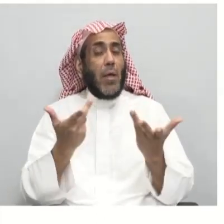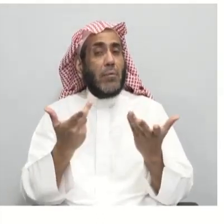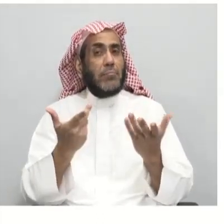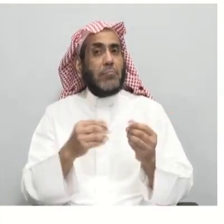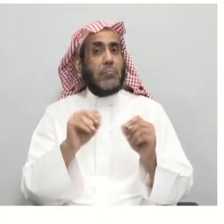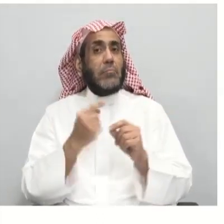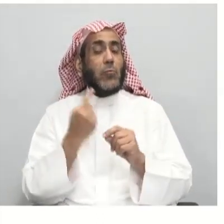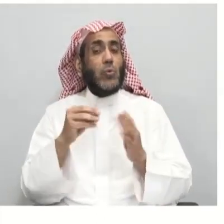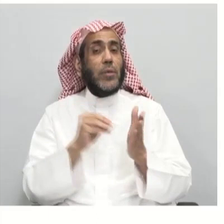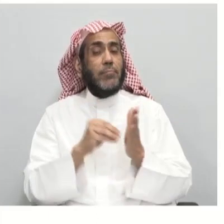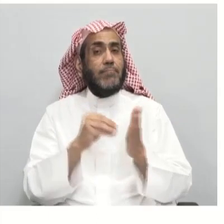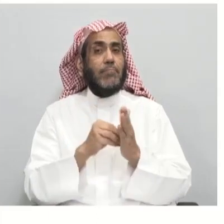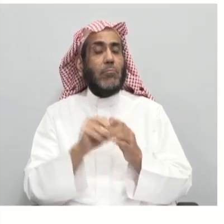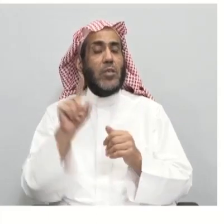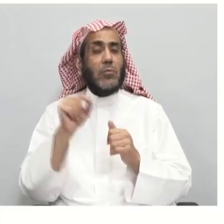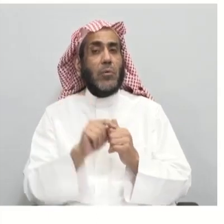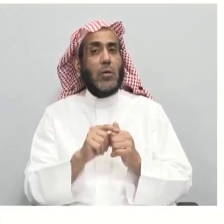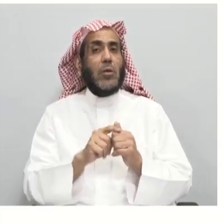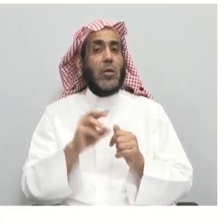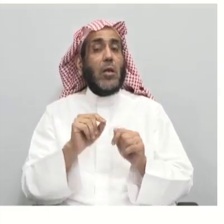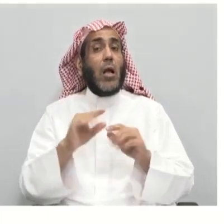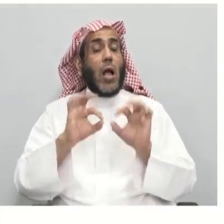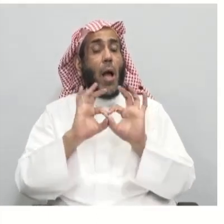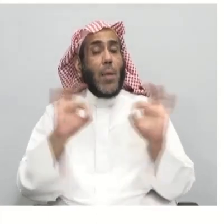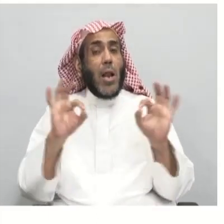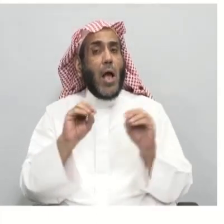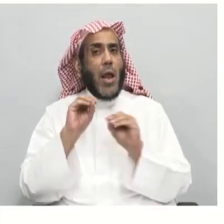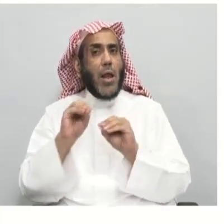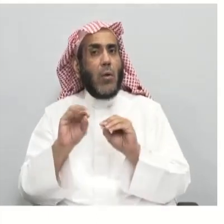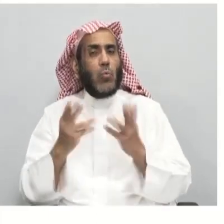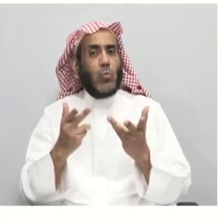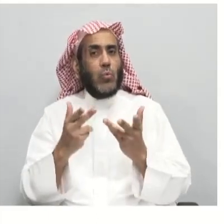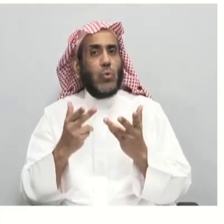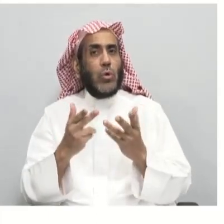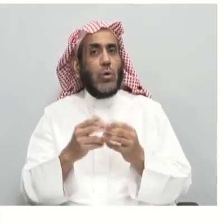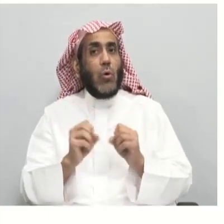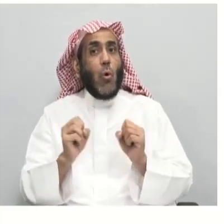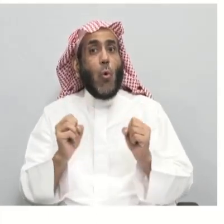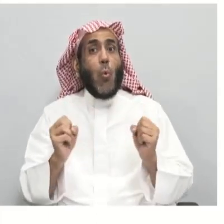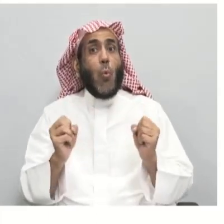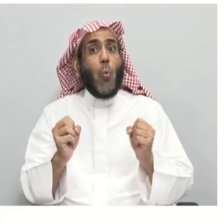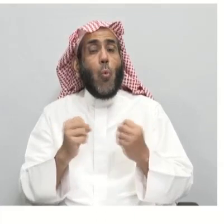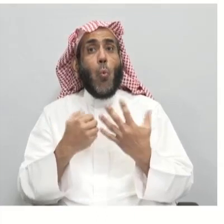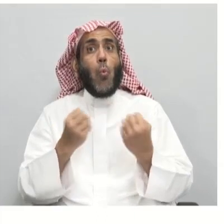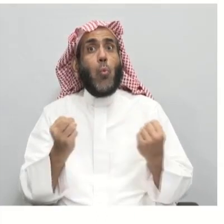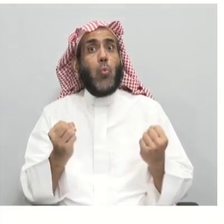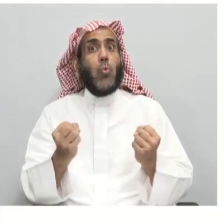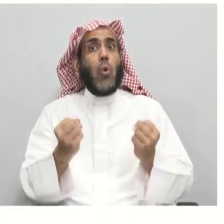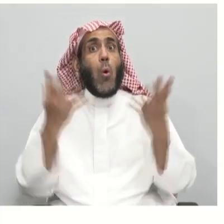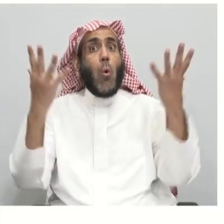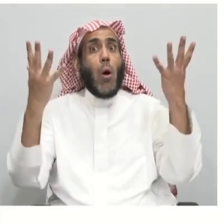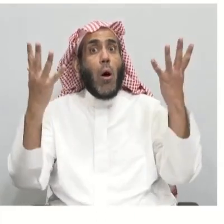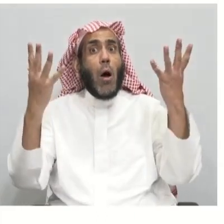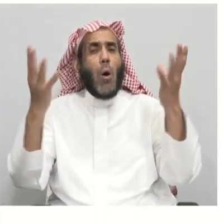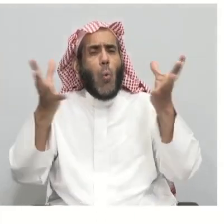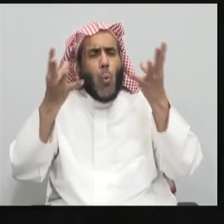هذه الوحده احسنتم الوحده كامله تتكلم عن الثوره للمعلوماتيه اليوم باذن